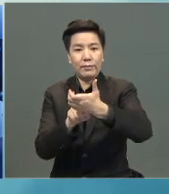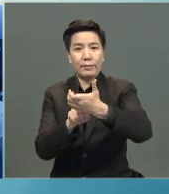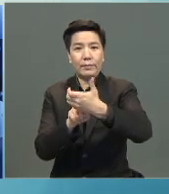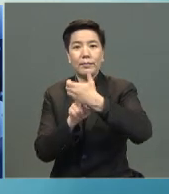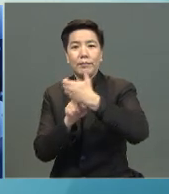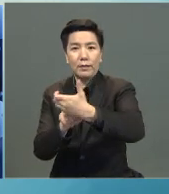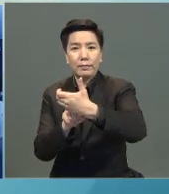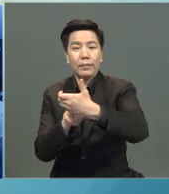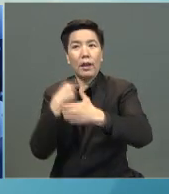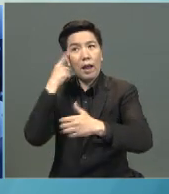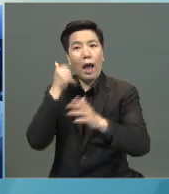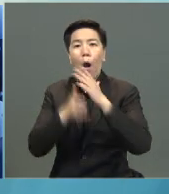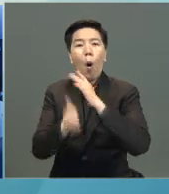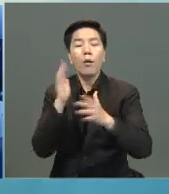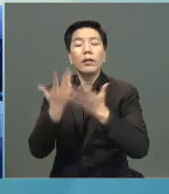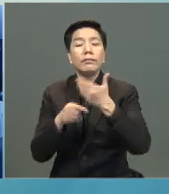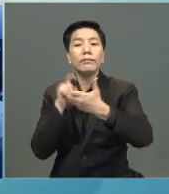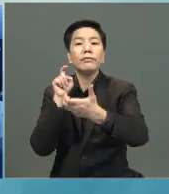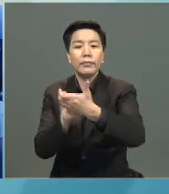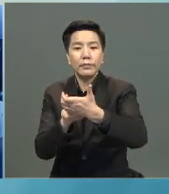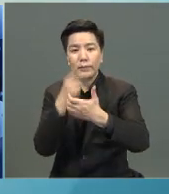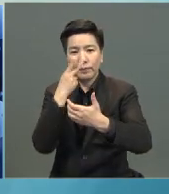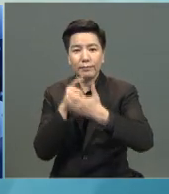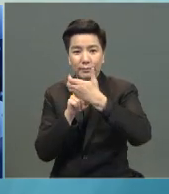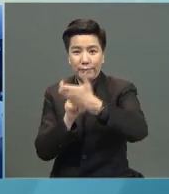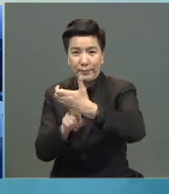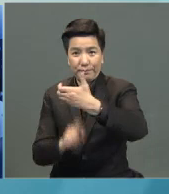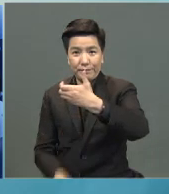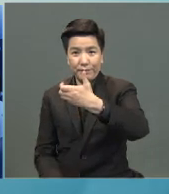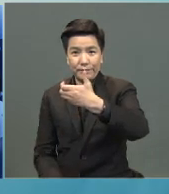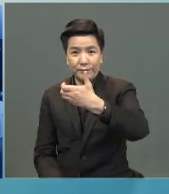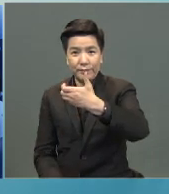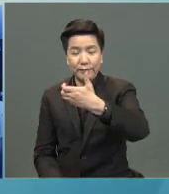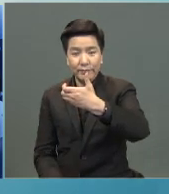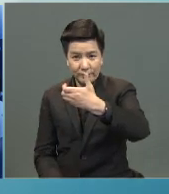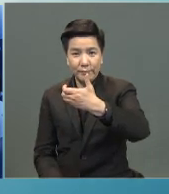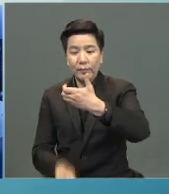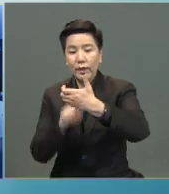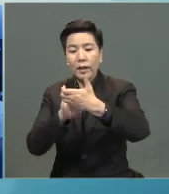แบบครับแบบแรกนะครับสแกนเหมือนเดิมนะครับถ้าท่านสะดวกมีมือถือหรือมือไม่ถือของพะรุงพะรังนะครับท่านก็ยกโทรศัพท์ขึ้นสแกนนะครับกดปุ่มเหมือนเช็คอินเลยครับเช็คเอาท์ข้างล่างก็คือกดปุ่มสแกนข้างล่างเอาไปสองที่QR Codeนะครับไอ้ที่สี่เหลี่ยมที่มีจุดเยอะนะครับเพราะ2